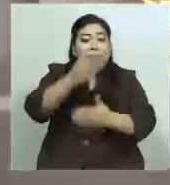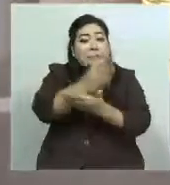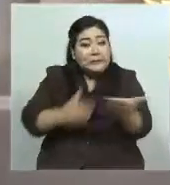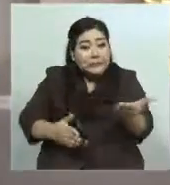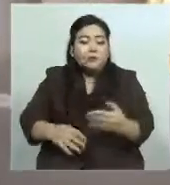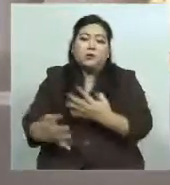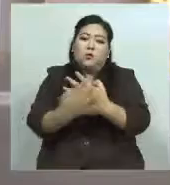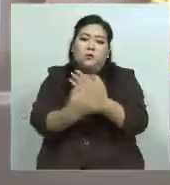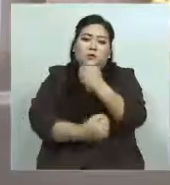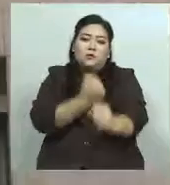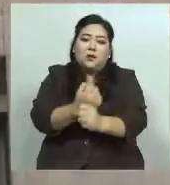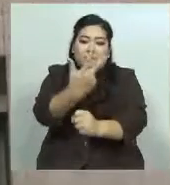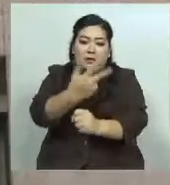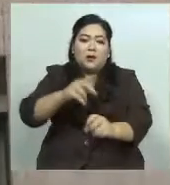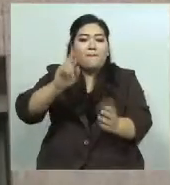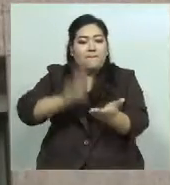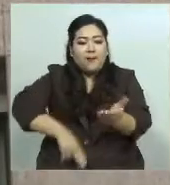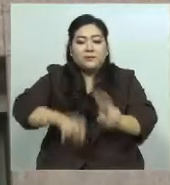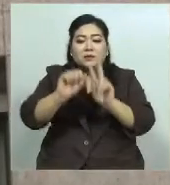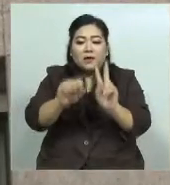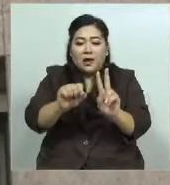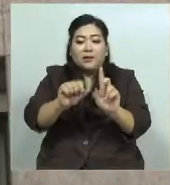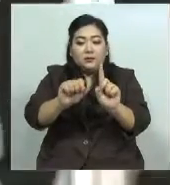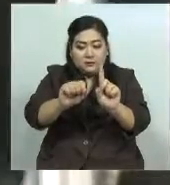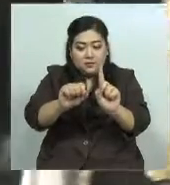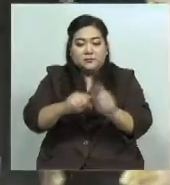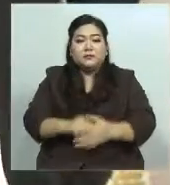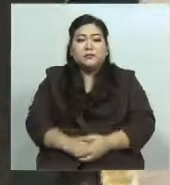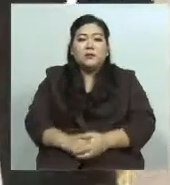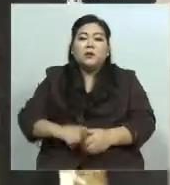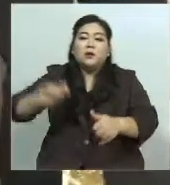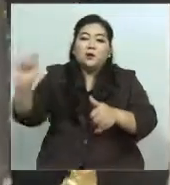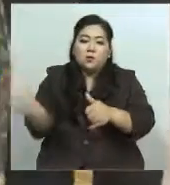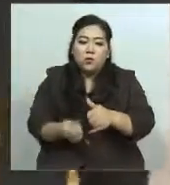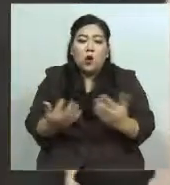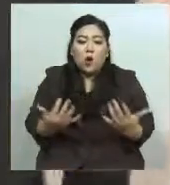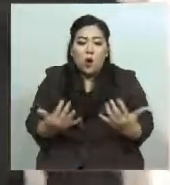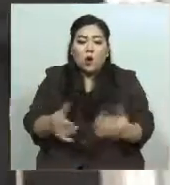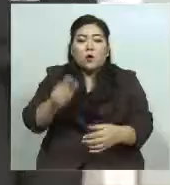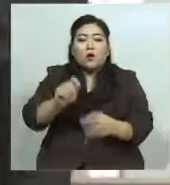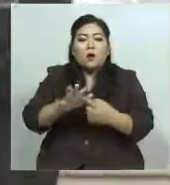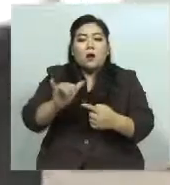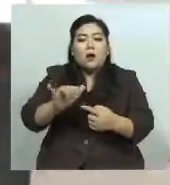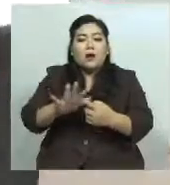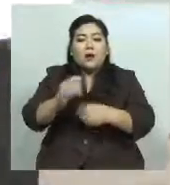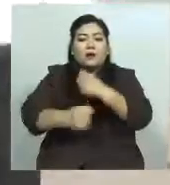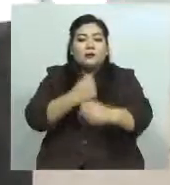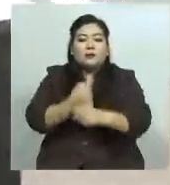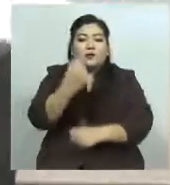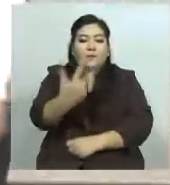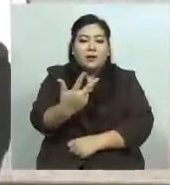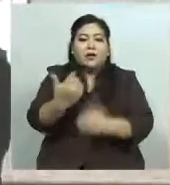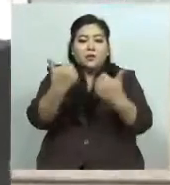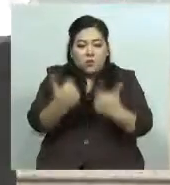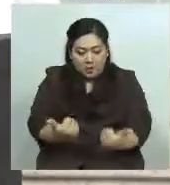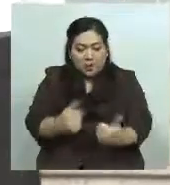ำคุก3 ปีปรับ 100,000 บาทและโทษจำคุกรอลงอาญา3 ปีค่ะโดยระหว่างนี้ให้ไปรายงานตัวต่อพนักงานคุมประ